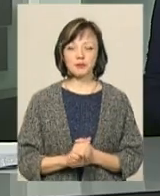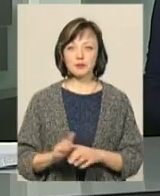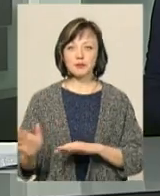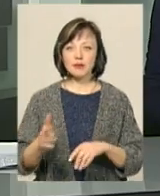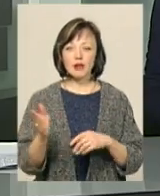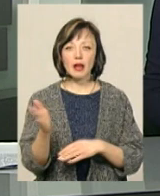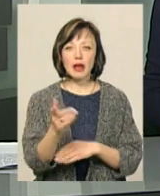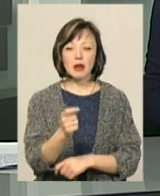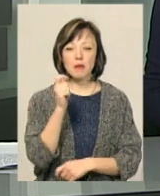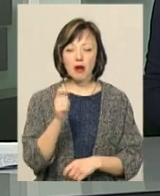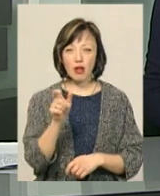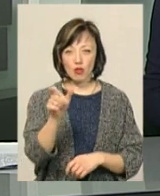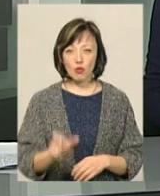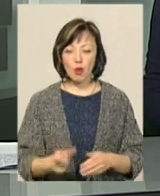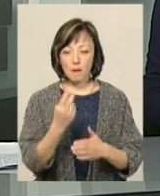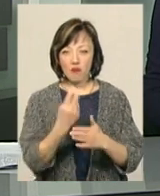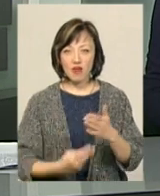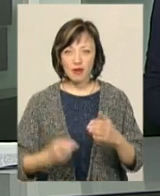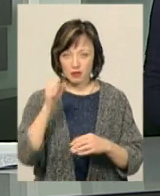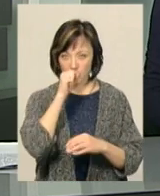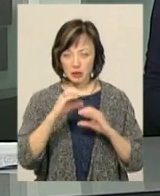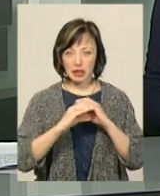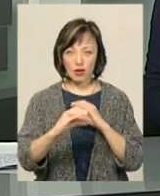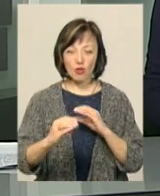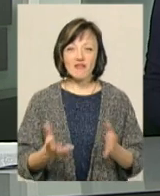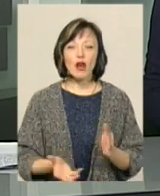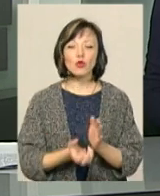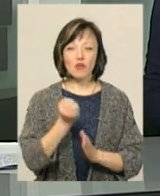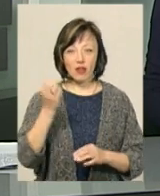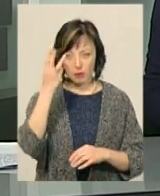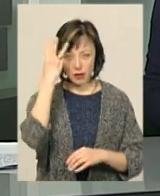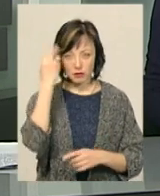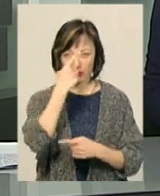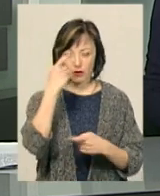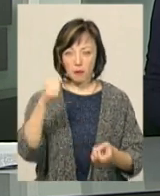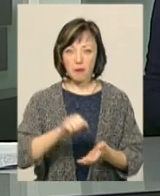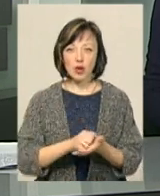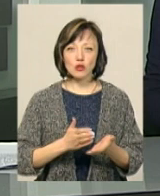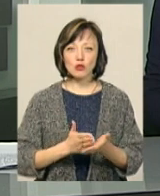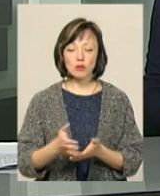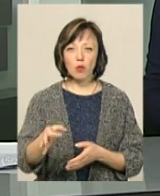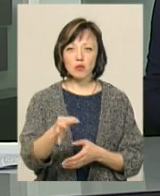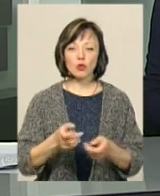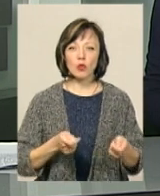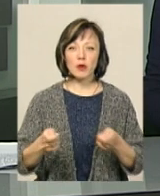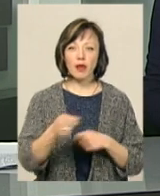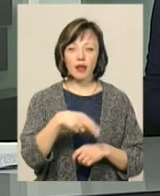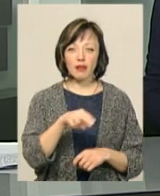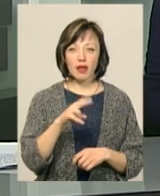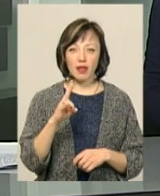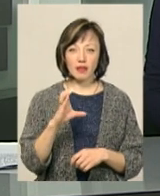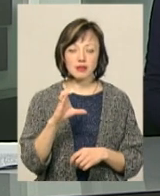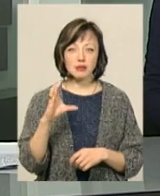Рибалку, який провалився під кригу, врятували у Хмельницькому. Про це повідомили в прес-службі обласного управління Держслужби з надзвичайних